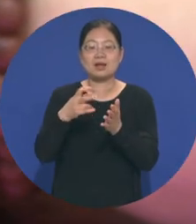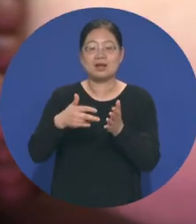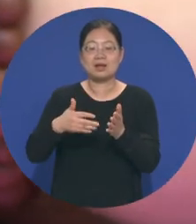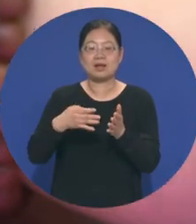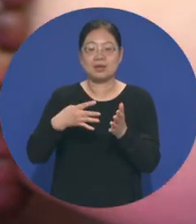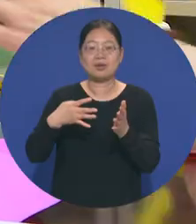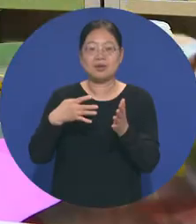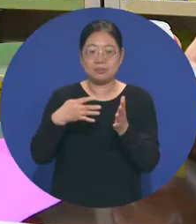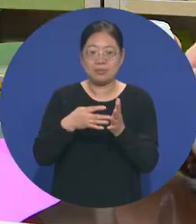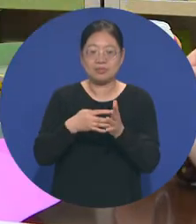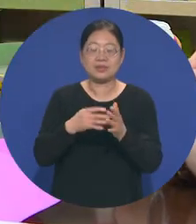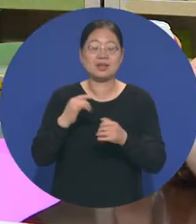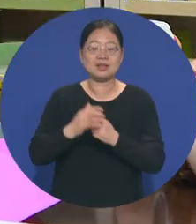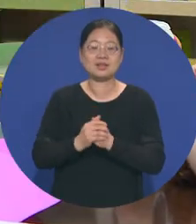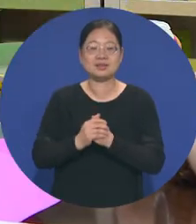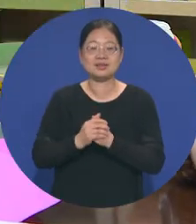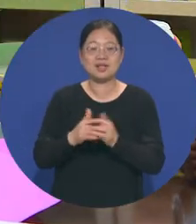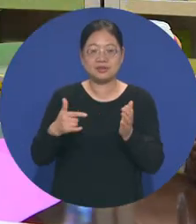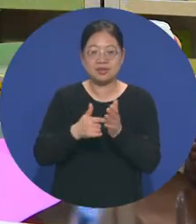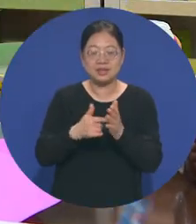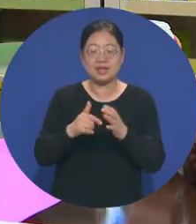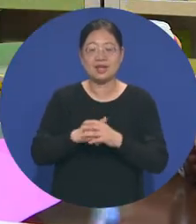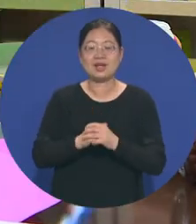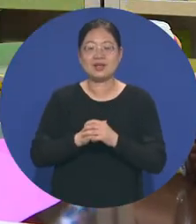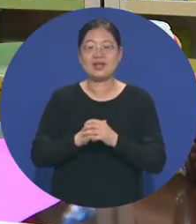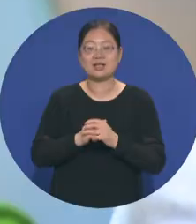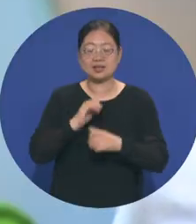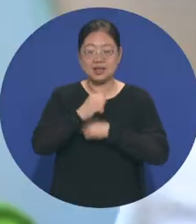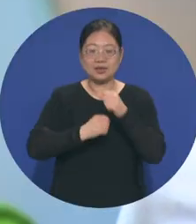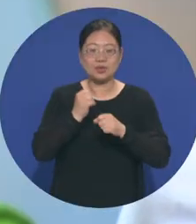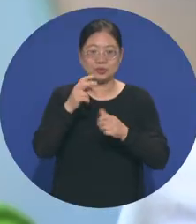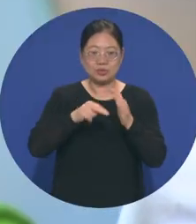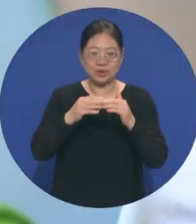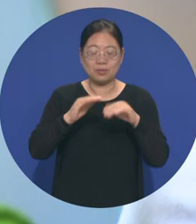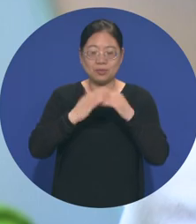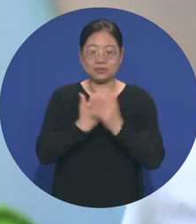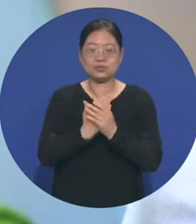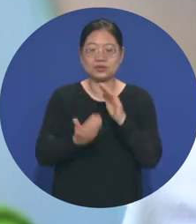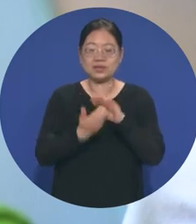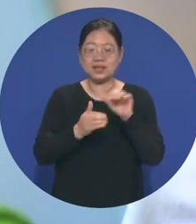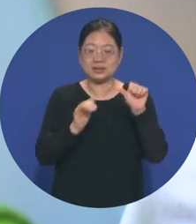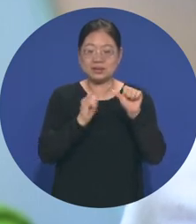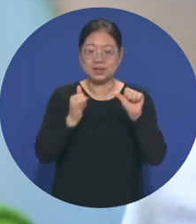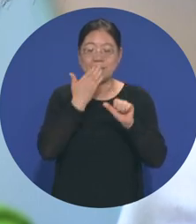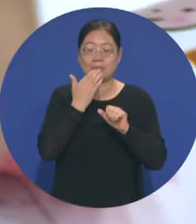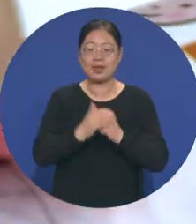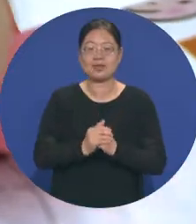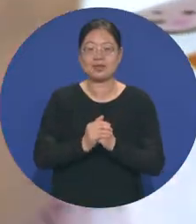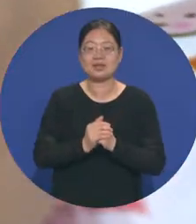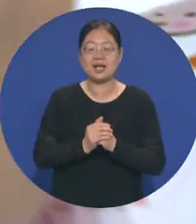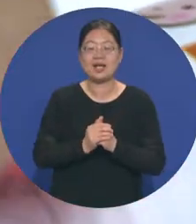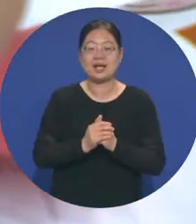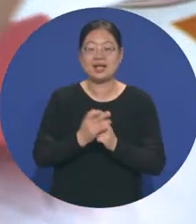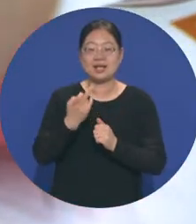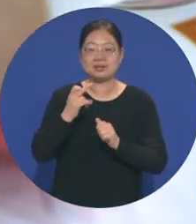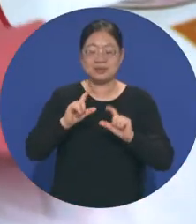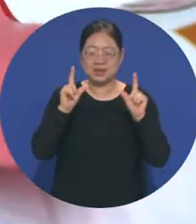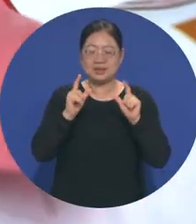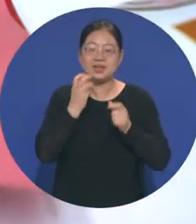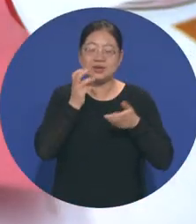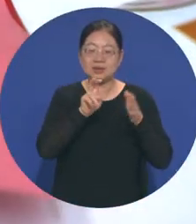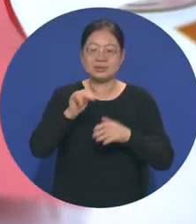작은 도서관 모두 가능하며 공동체별 최대 5명까지 받을 수 있습니다. 오는 12일까지 경기민원 24를 통해